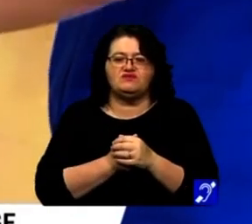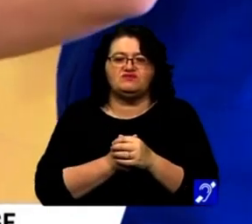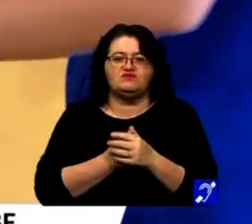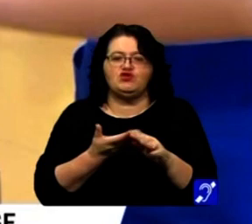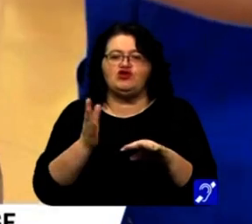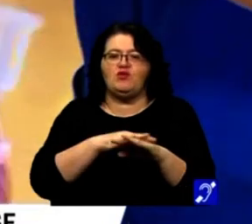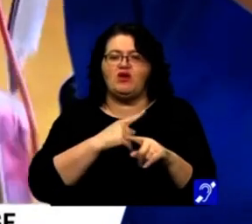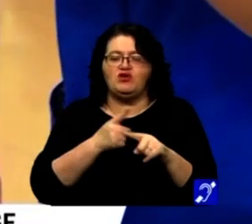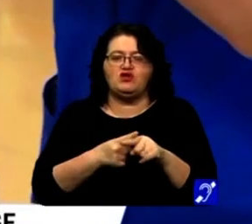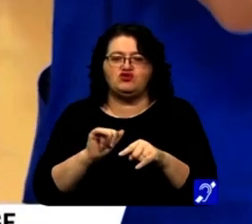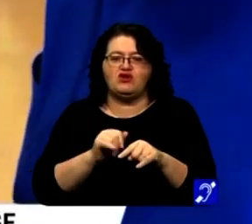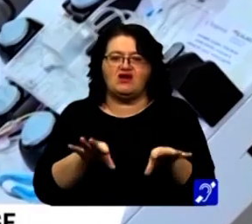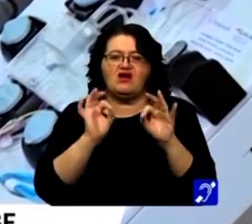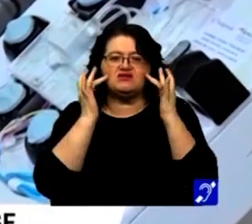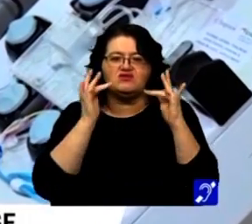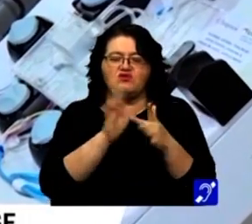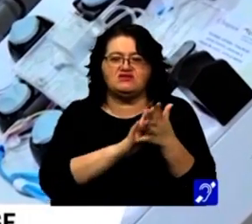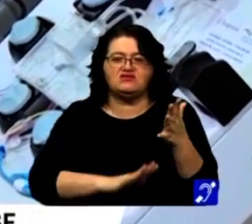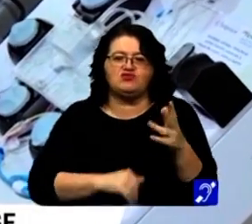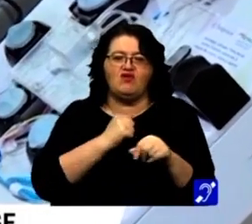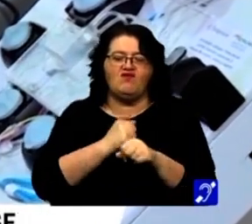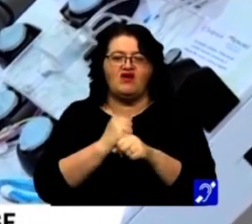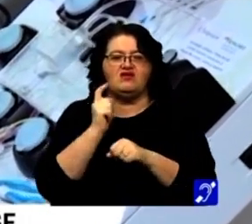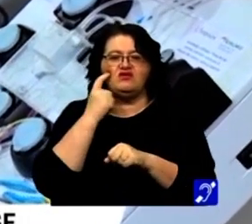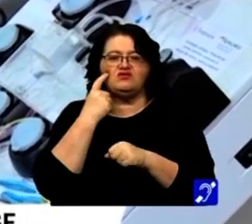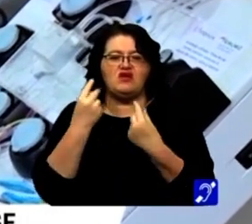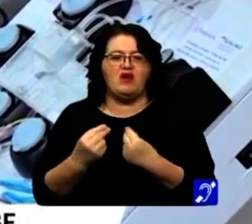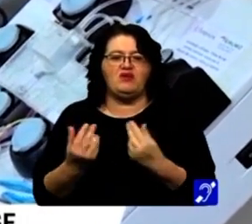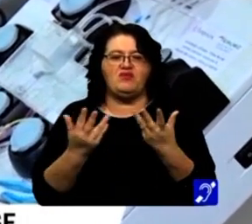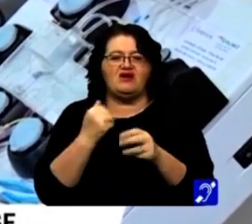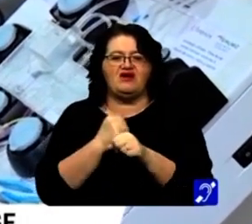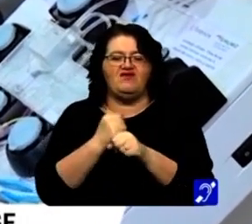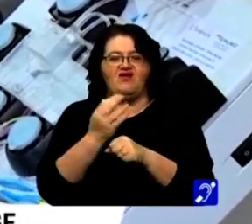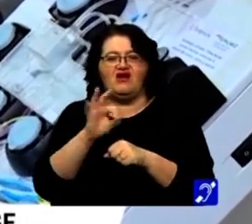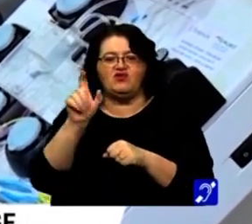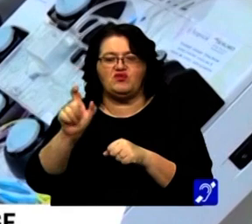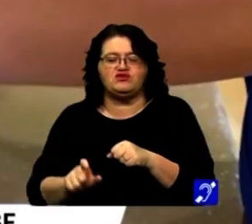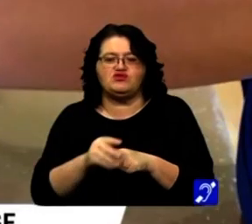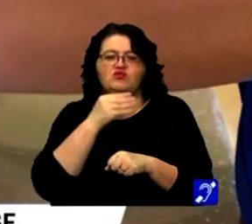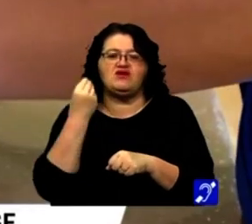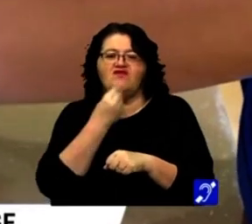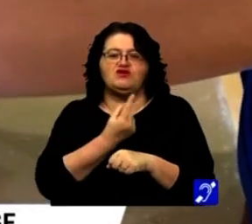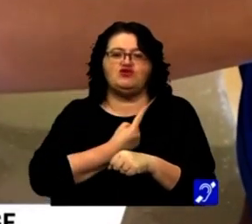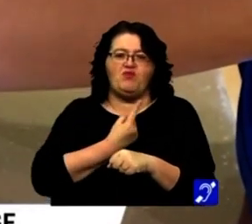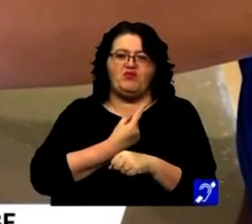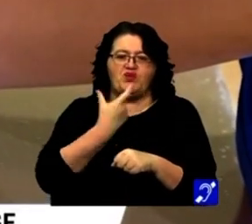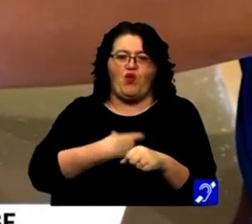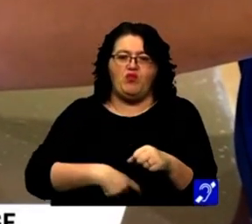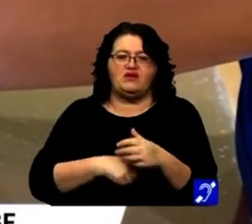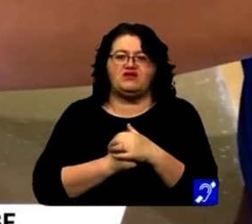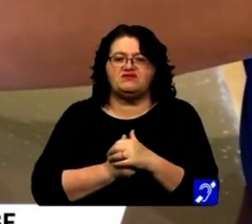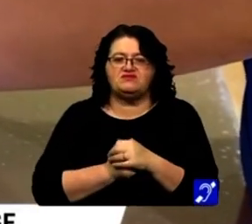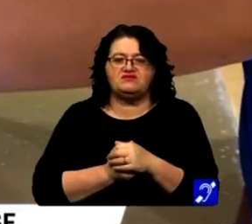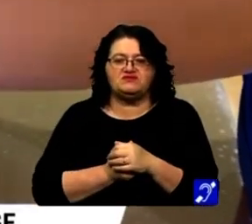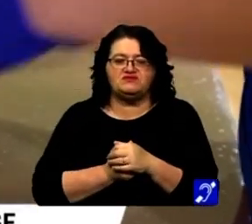cele mai multe ori însă, cei care aleg să doneze sânge o fac gândindu-se la binele pe care îl fac și mai puțin la beneficiile acestui gest asupra stărilor de